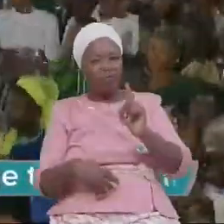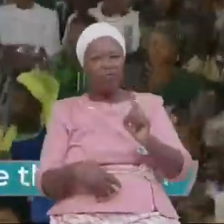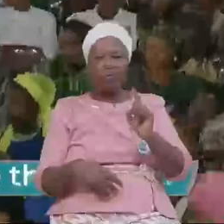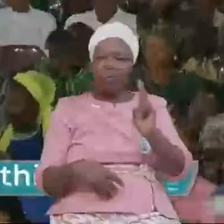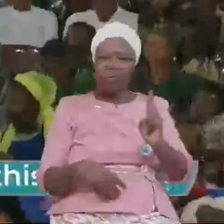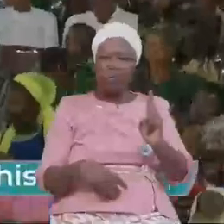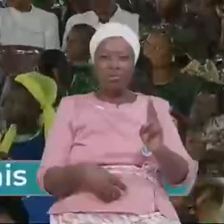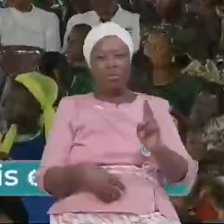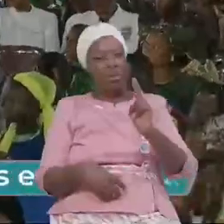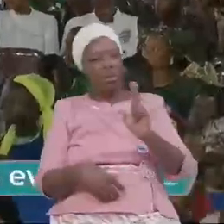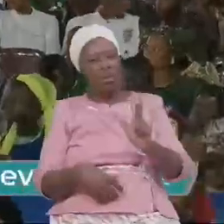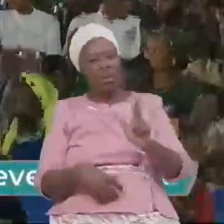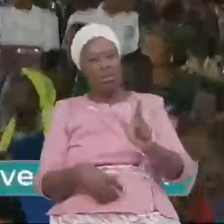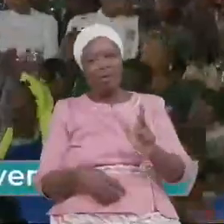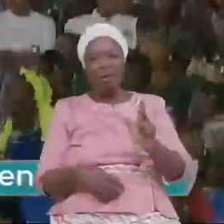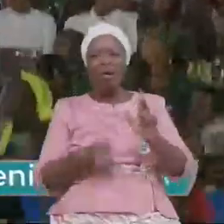votre miracle.